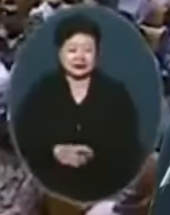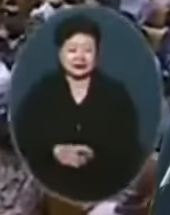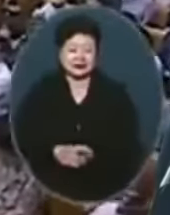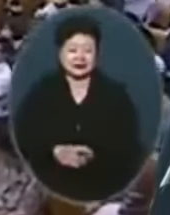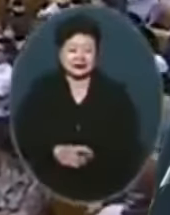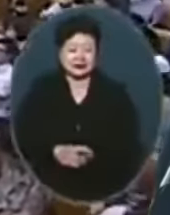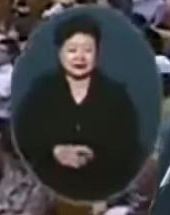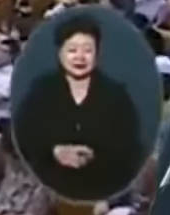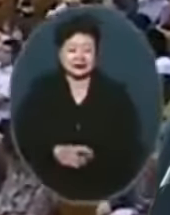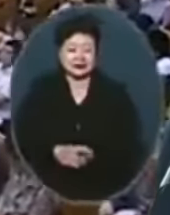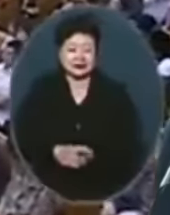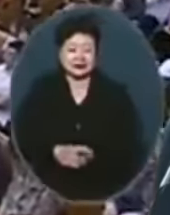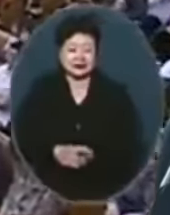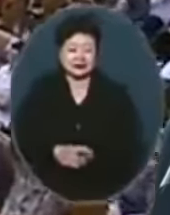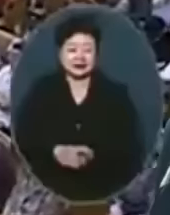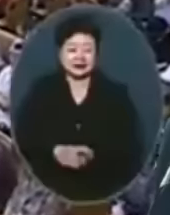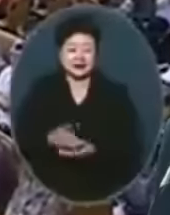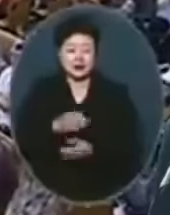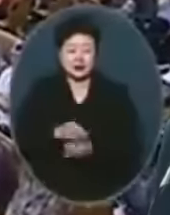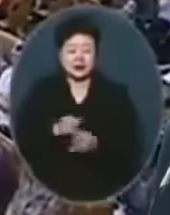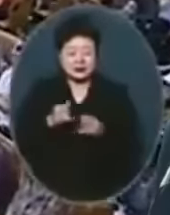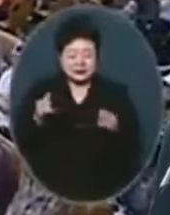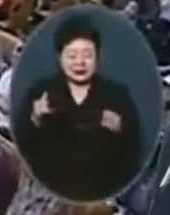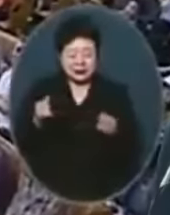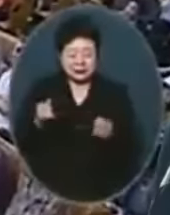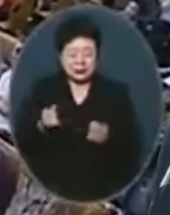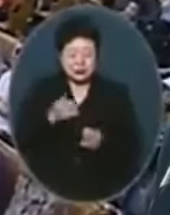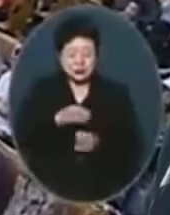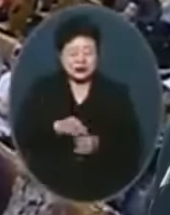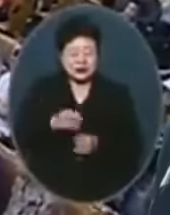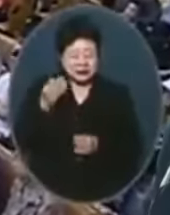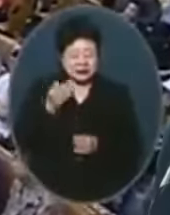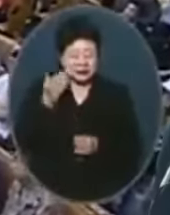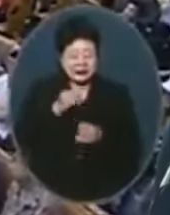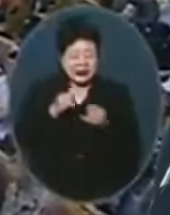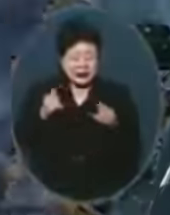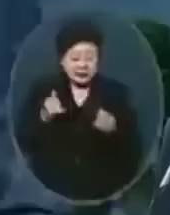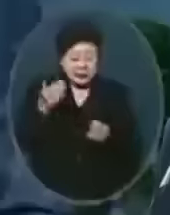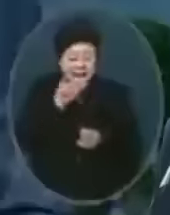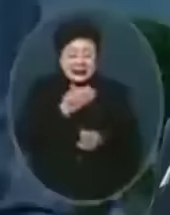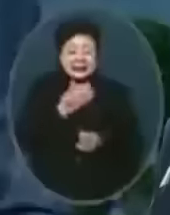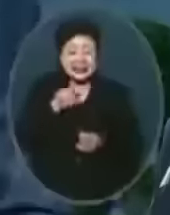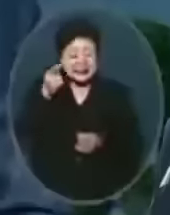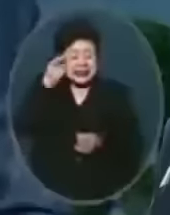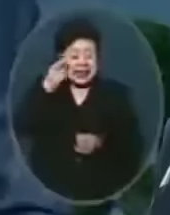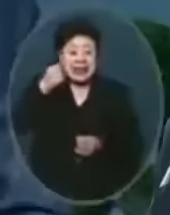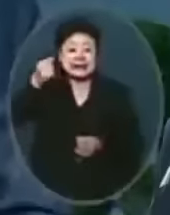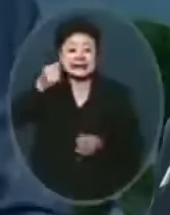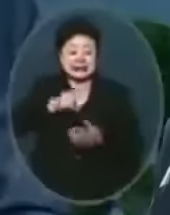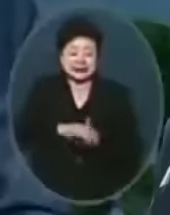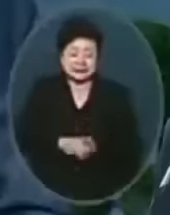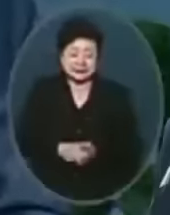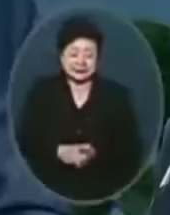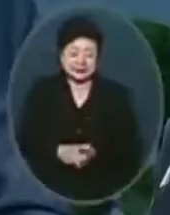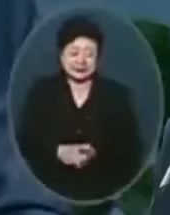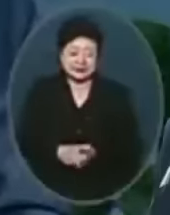육의 사람은 육신의 일을 생각하고 신령한 사람은 신령한 생각을 한다는 것입니다.